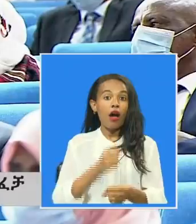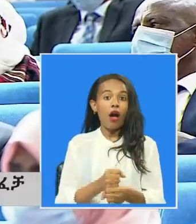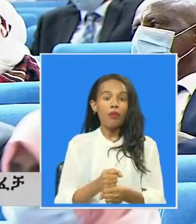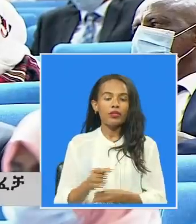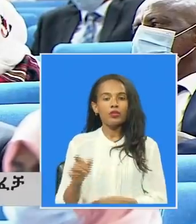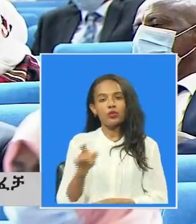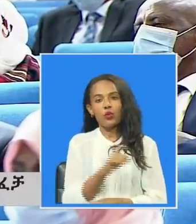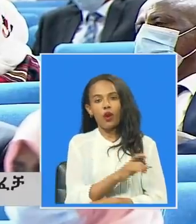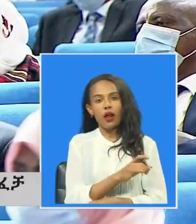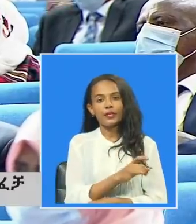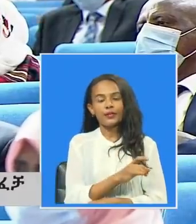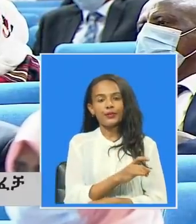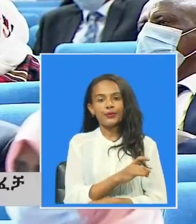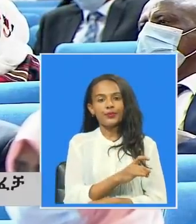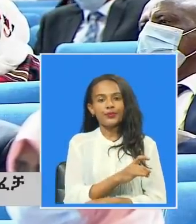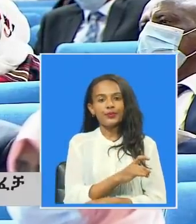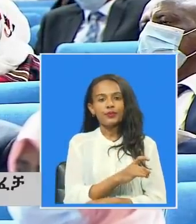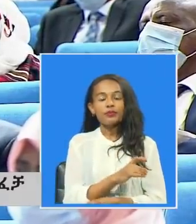ይሆናል።